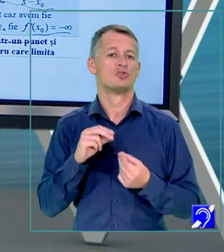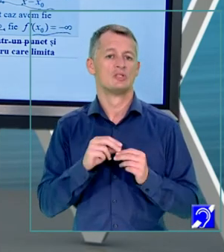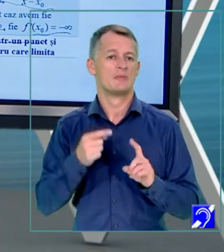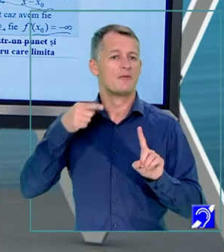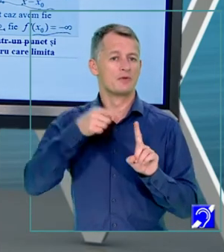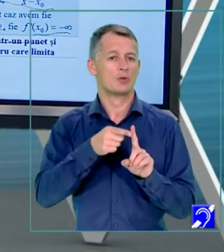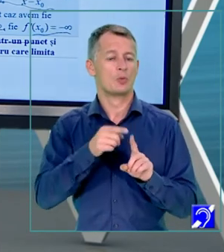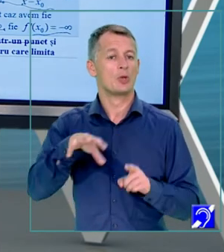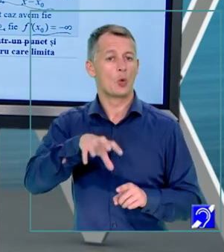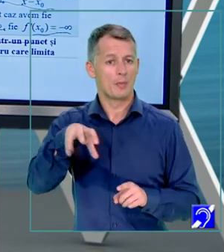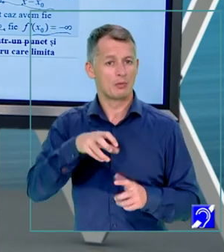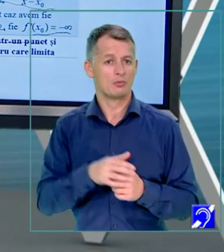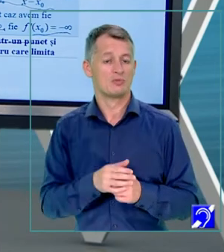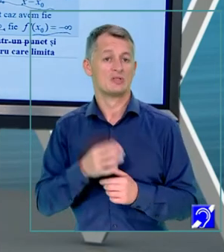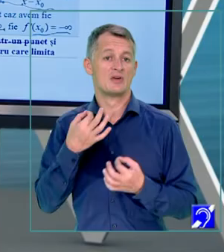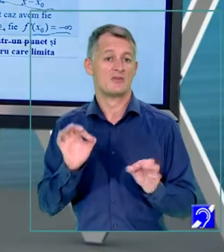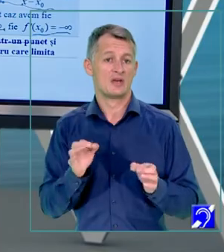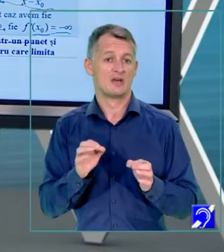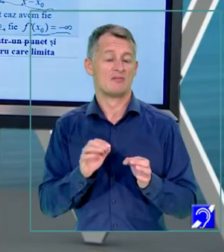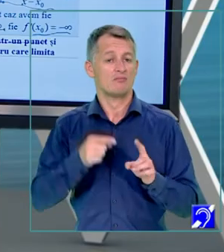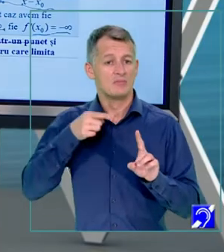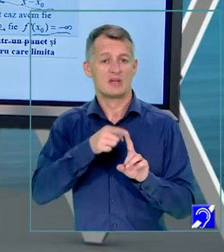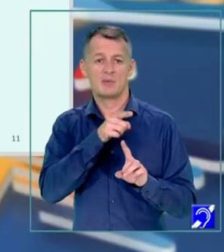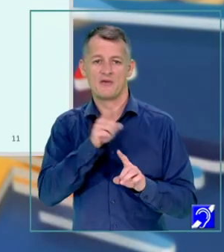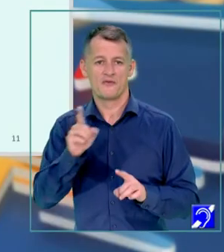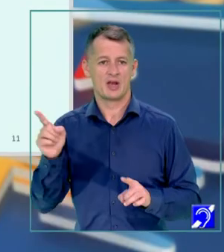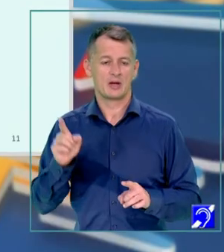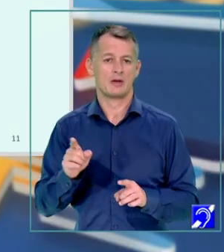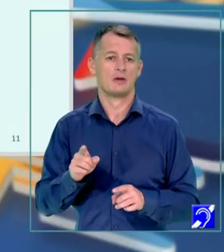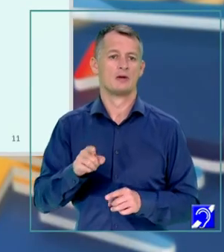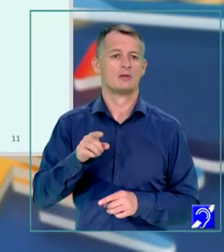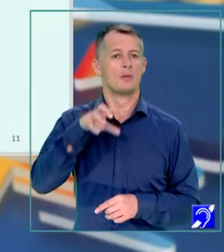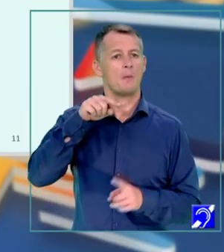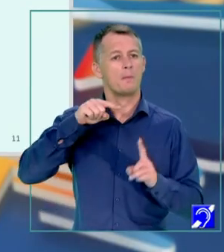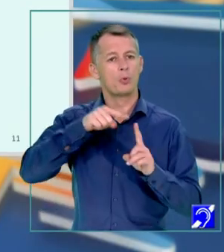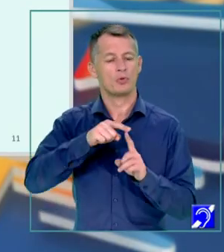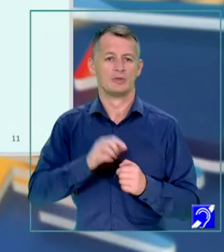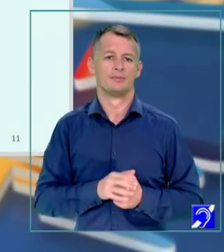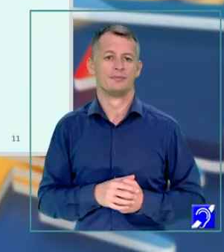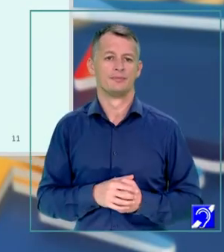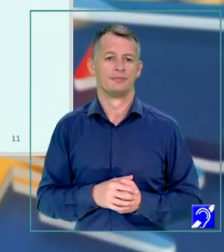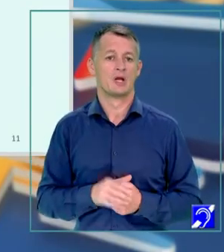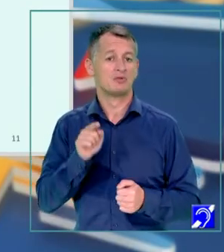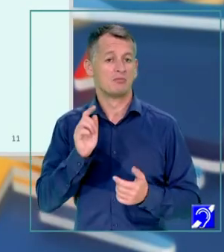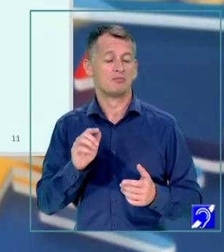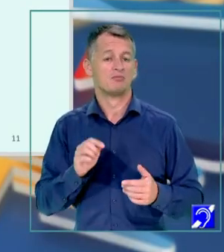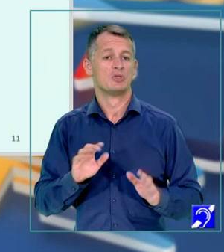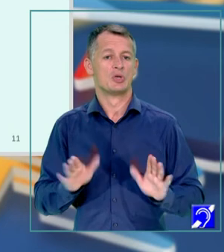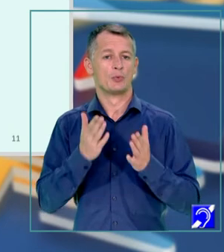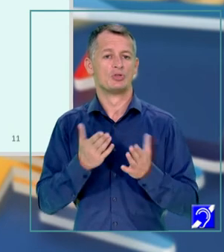domeniu înseamnă să fie derivabilă în fiecare punct acelui domeniu a aici am început cu câteva exemple